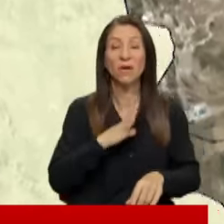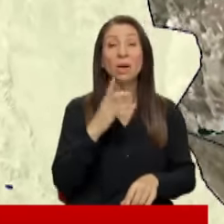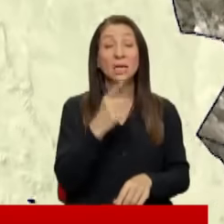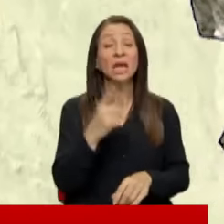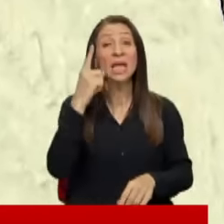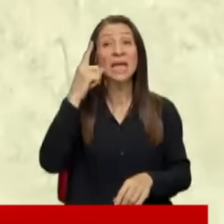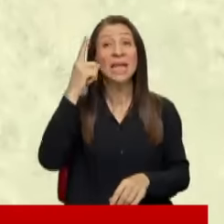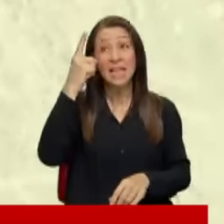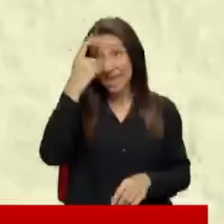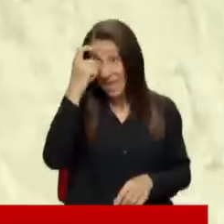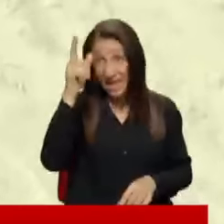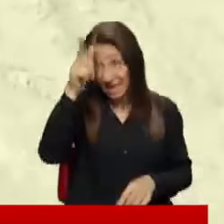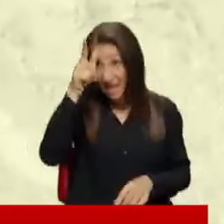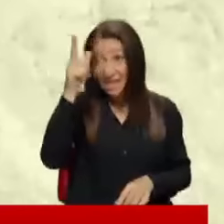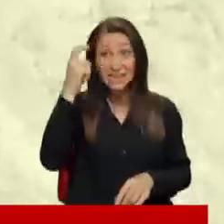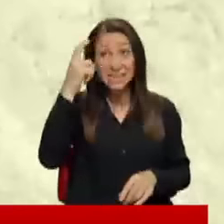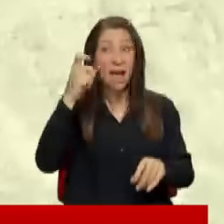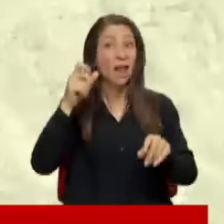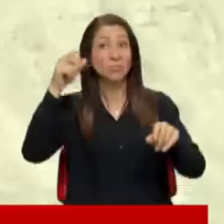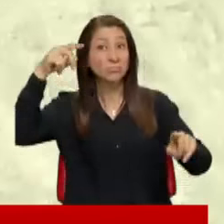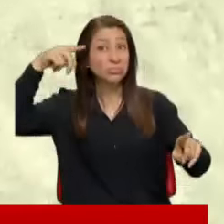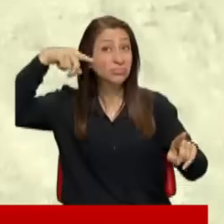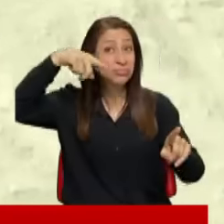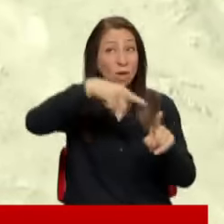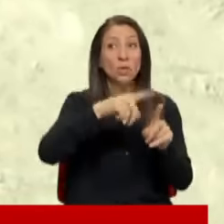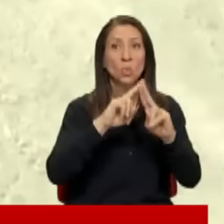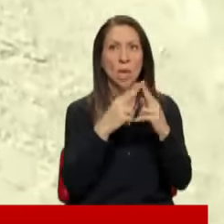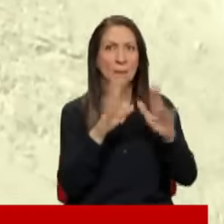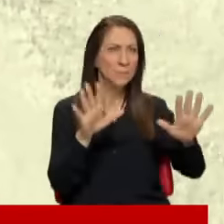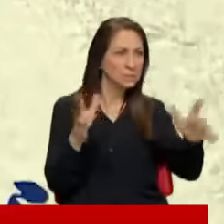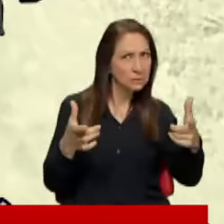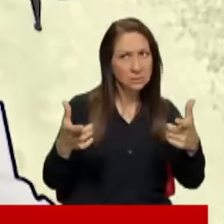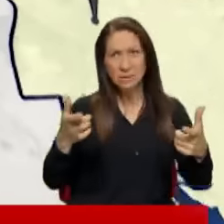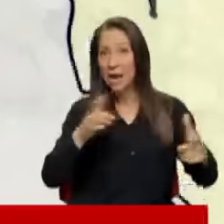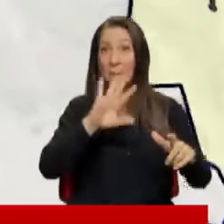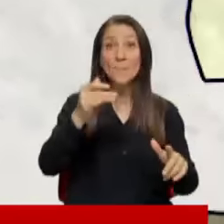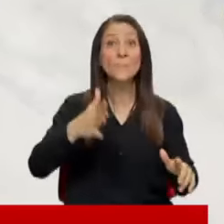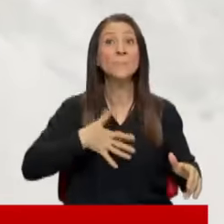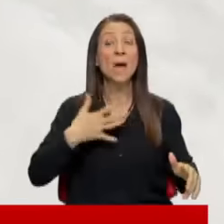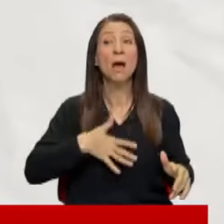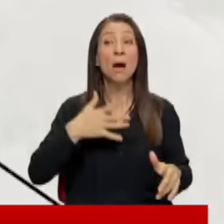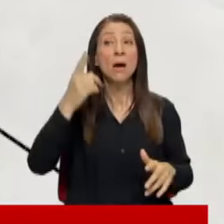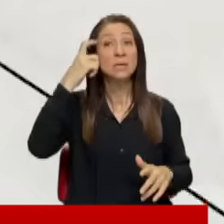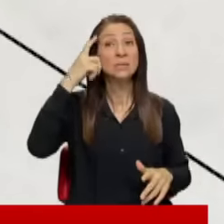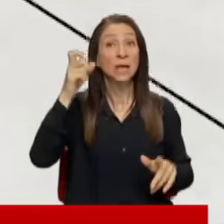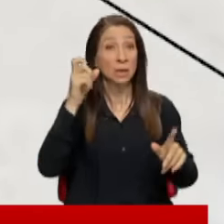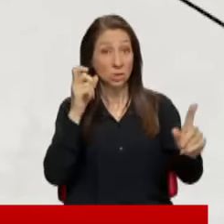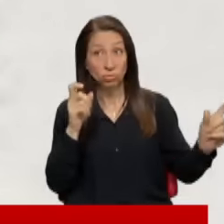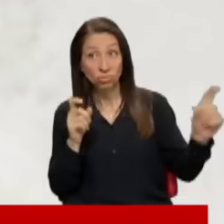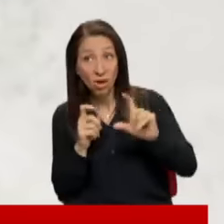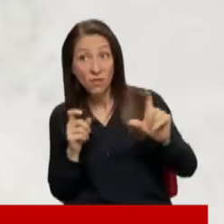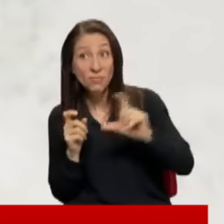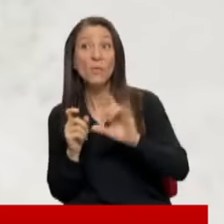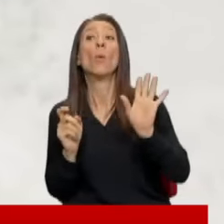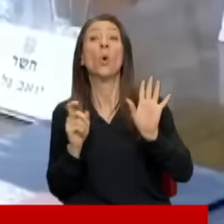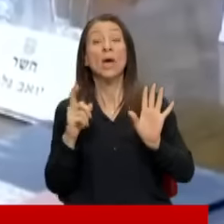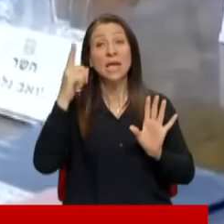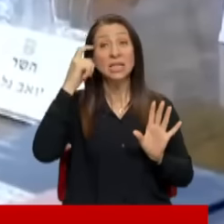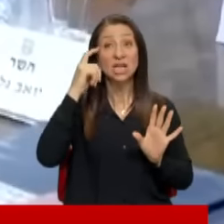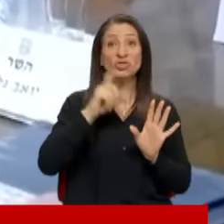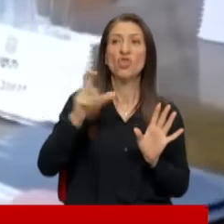İran'ın İsrail'i SİHA ve füzelerle hedef almasının ardından dünya tetikte, herkesin merak ettiği İsrail'in karşılık verip vermeyeceği. İsrail